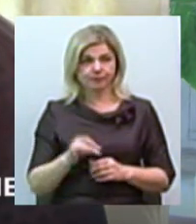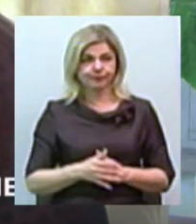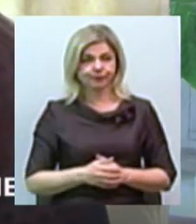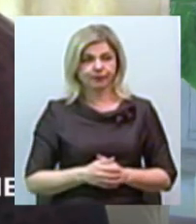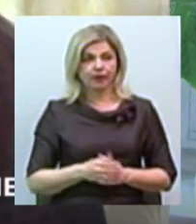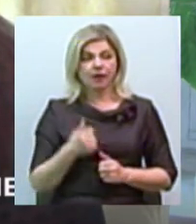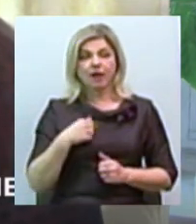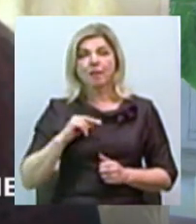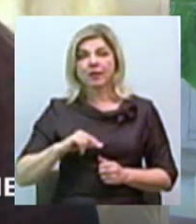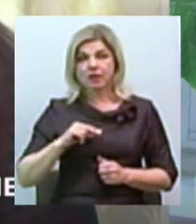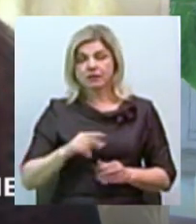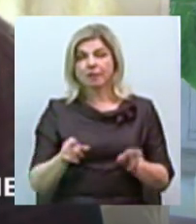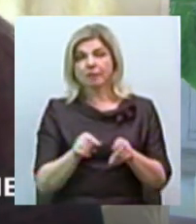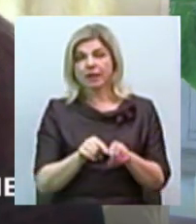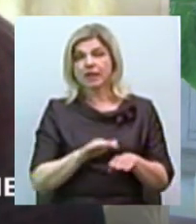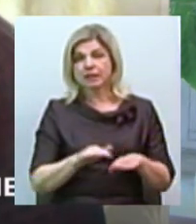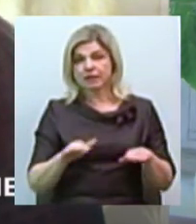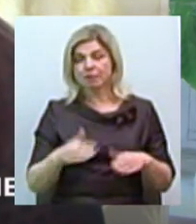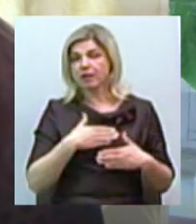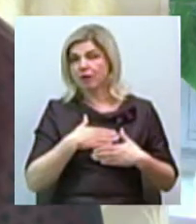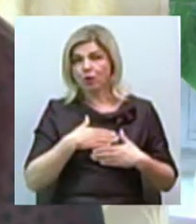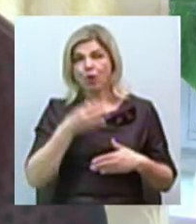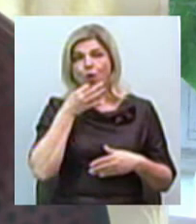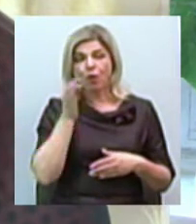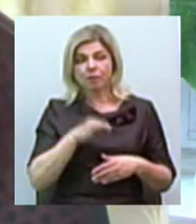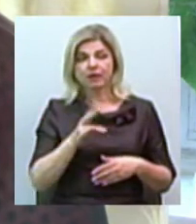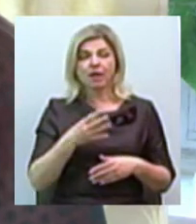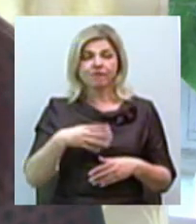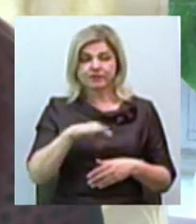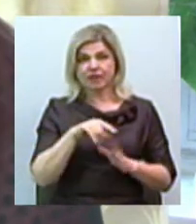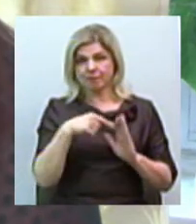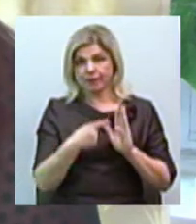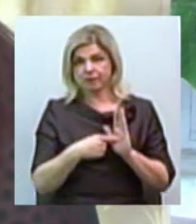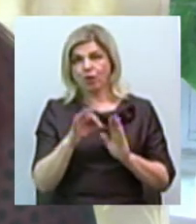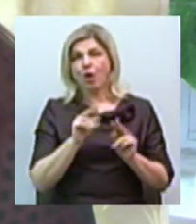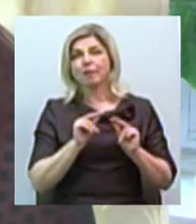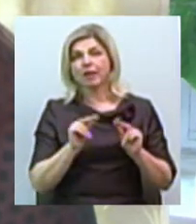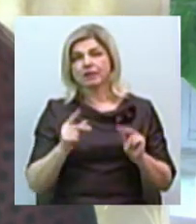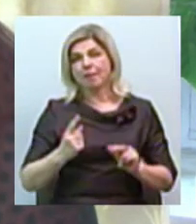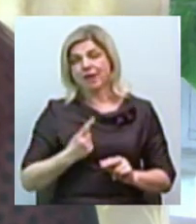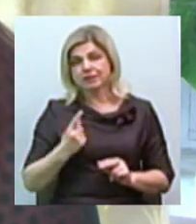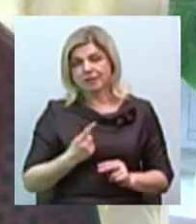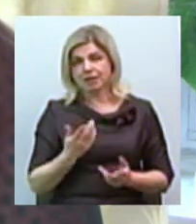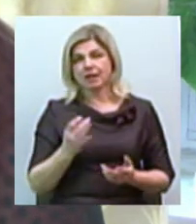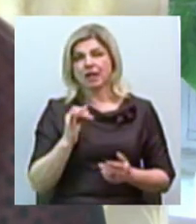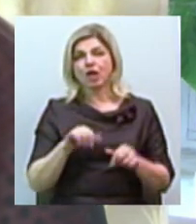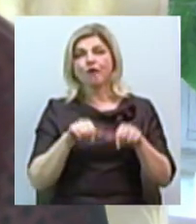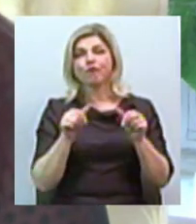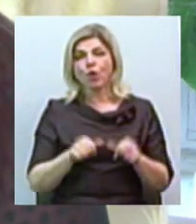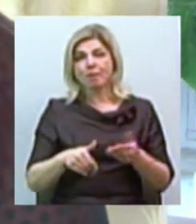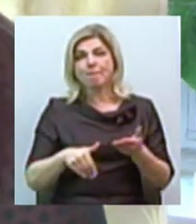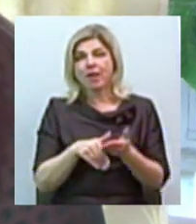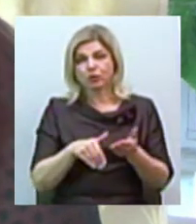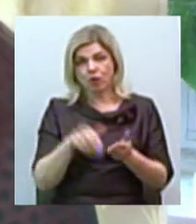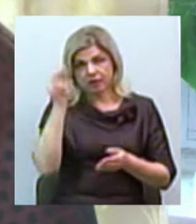з дітьми залюбки, компетентна на всіх питаннях щодо педагогічної майстерності, щодо формі методів навчання.